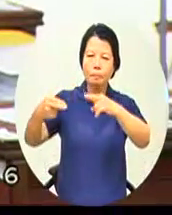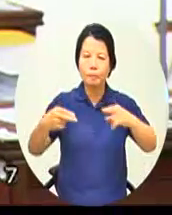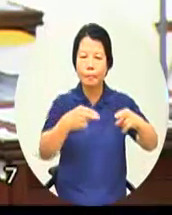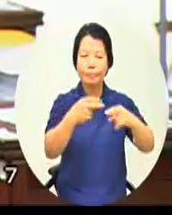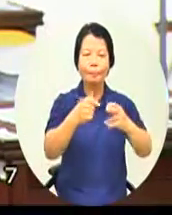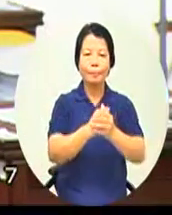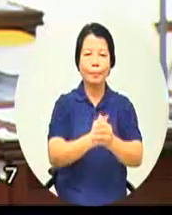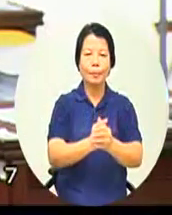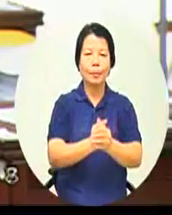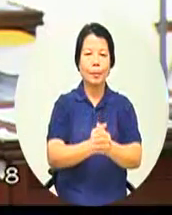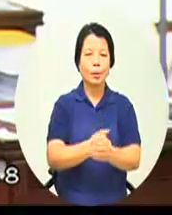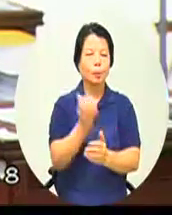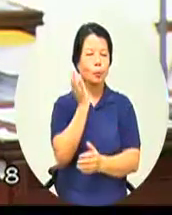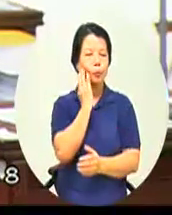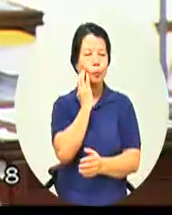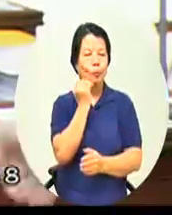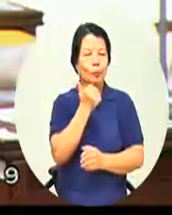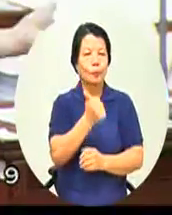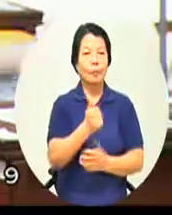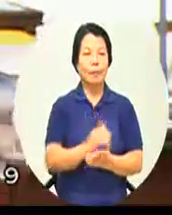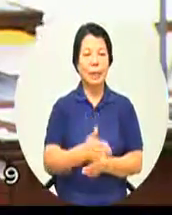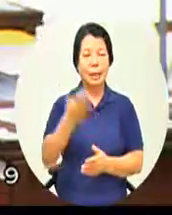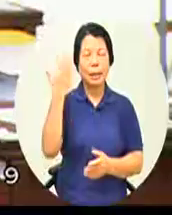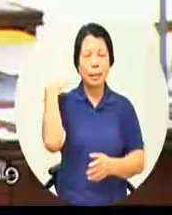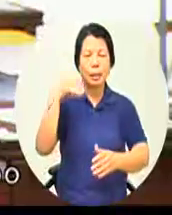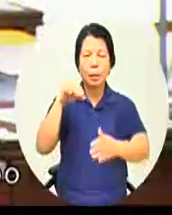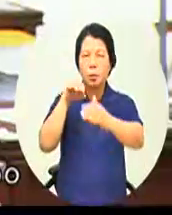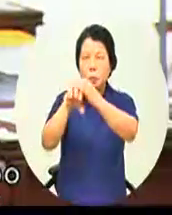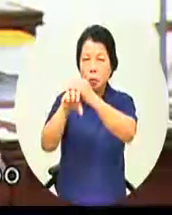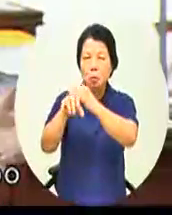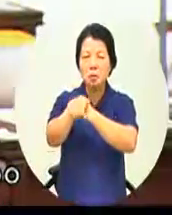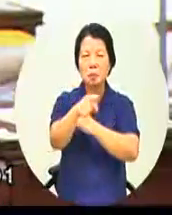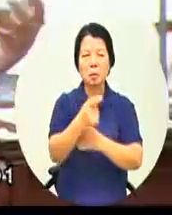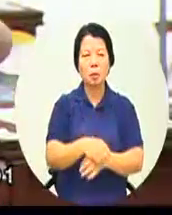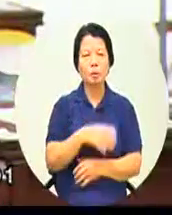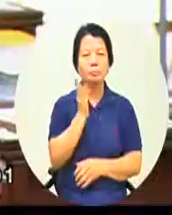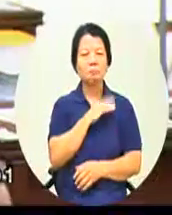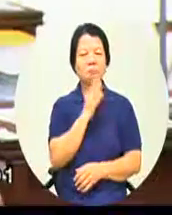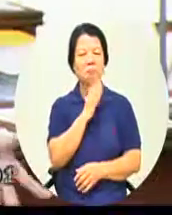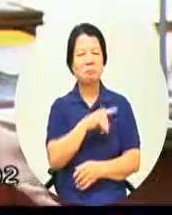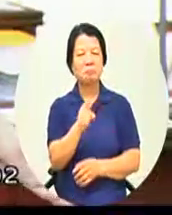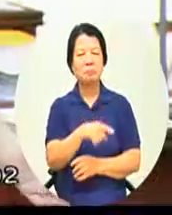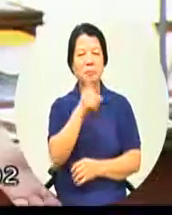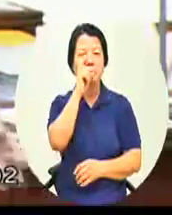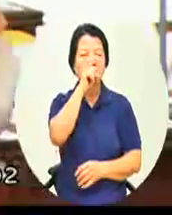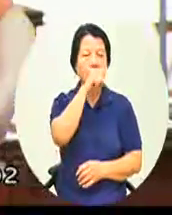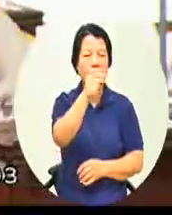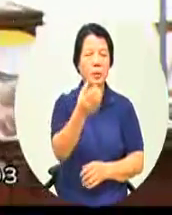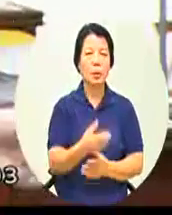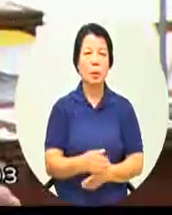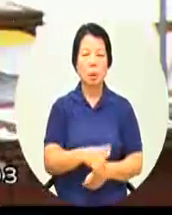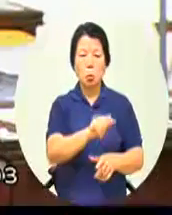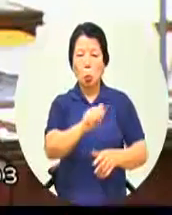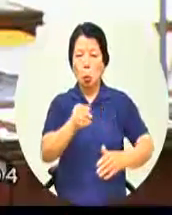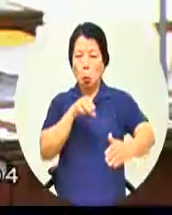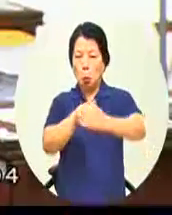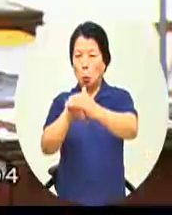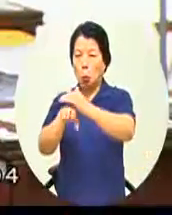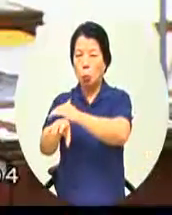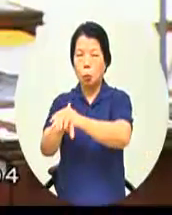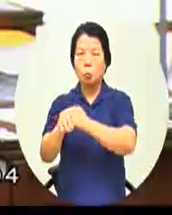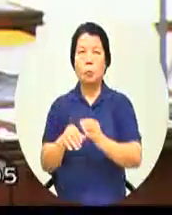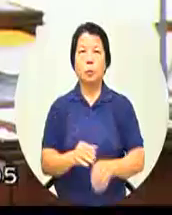贵了。哦，人公司嘞对不对？开在成果嘛，但你也无咧用啊，怎么会人去回礼拜啦？啥话无啊？咧囤嘞物件，但